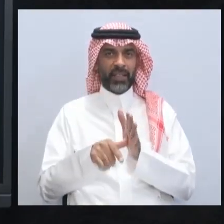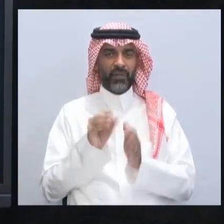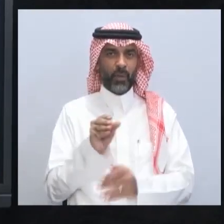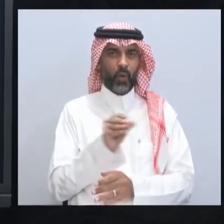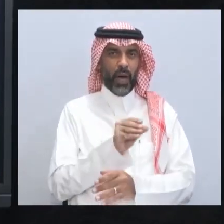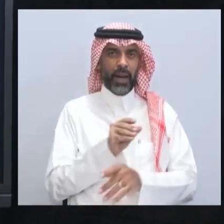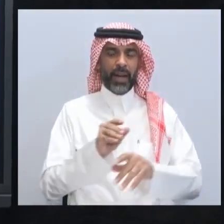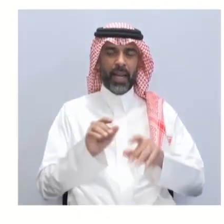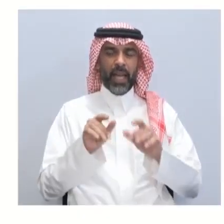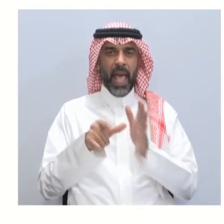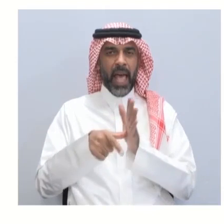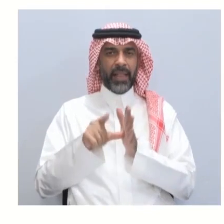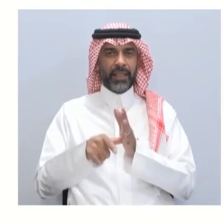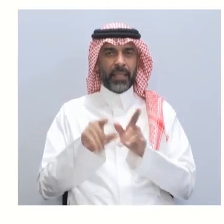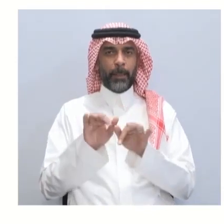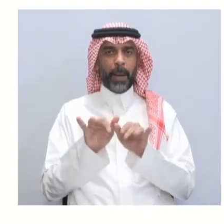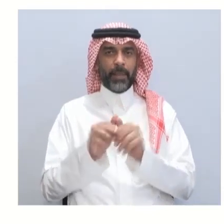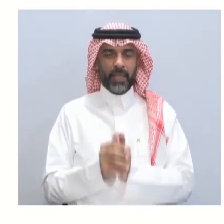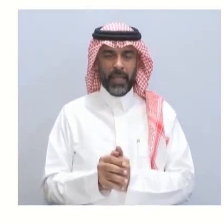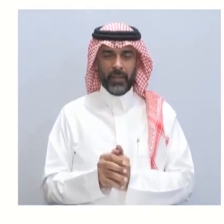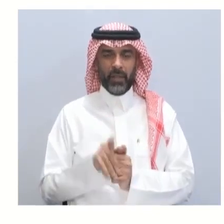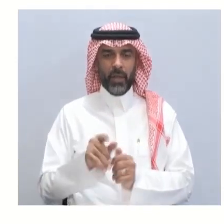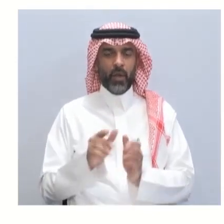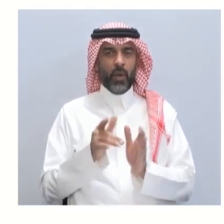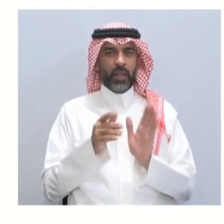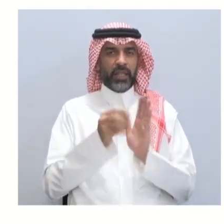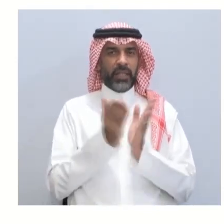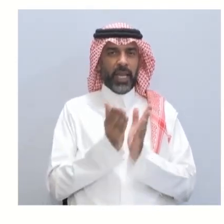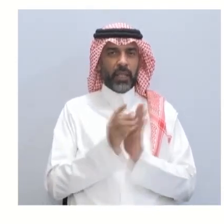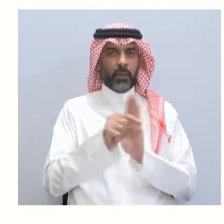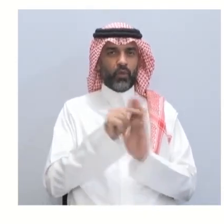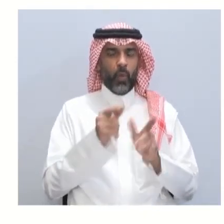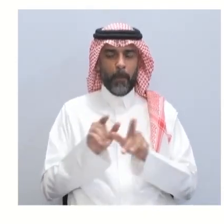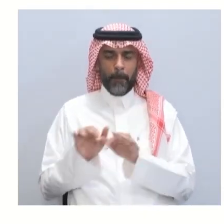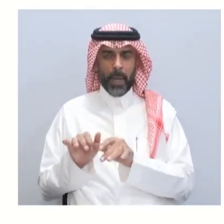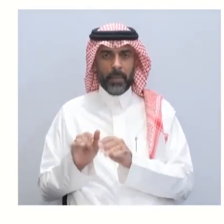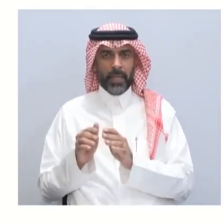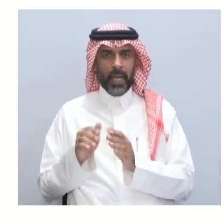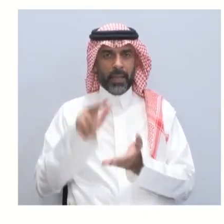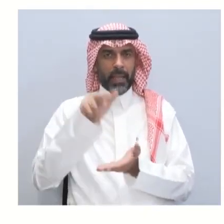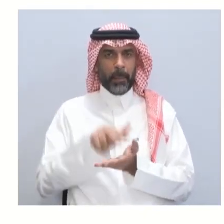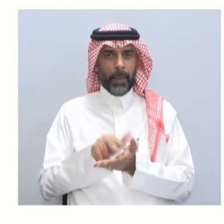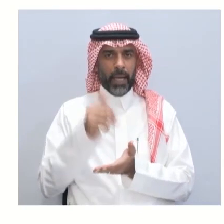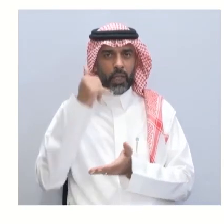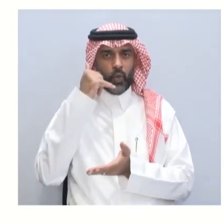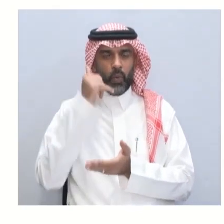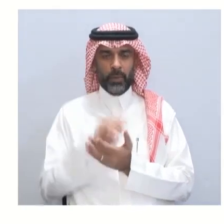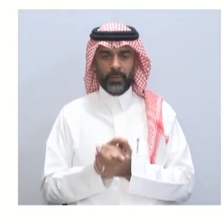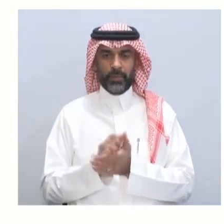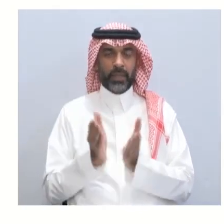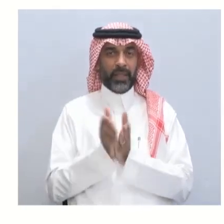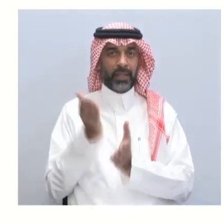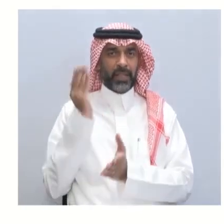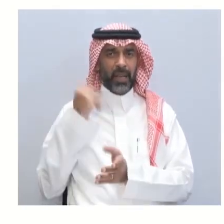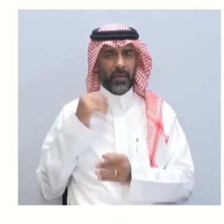هندسه البرمجيات في درس برمجه تطبيق الهاتف المحمول الجزء الثالث في الدرس السابق تحدثنا